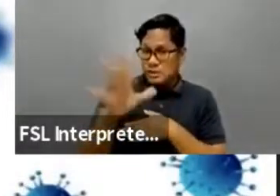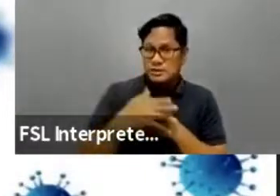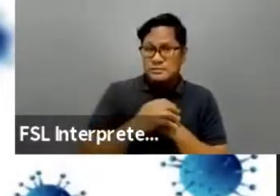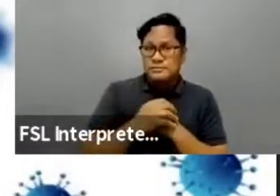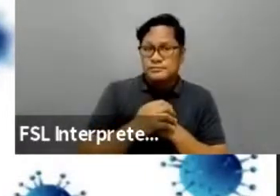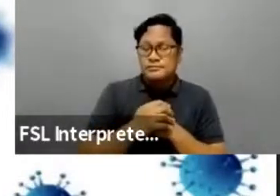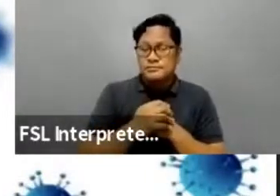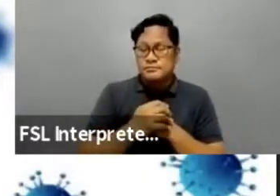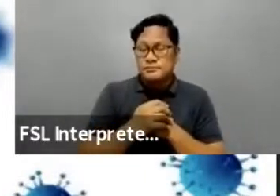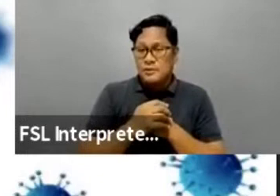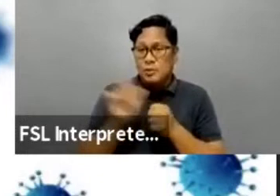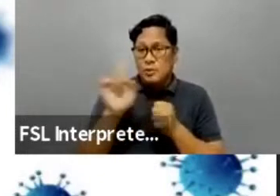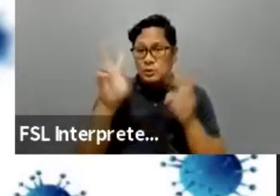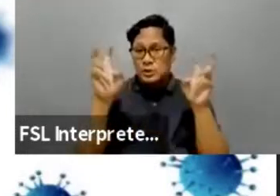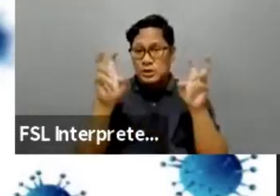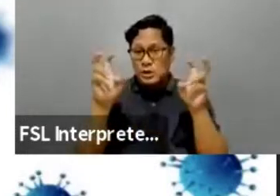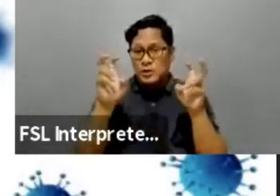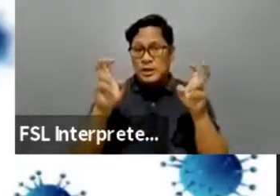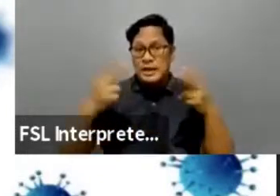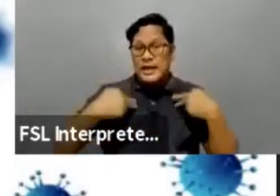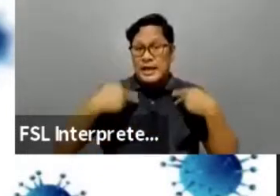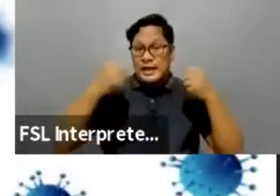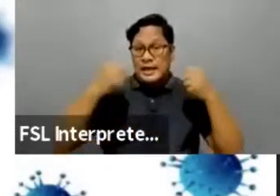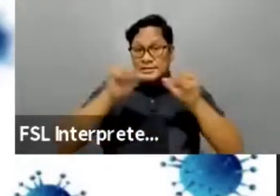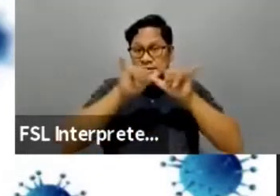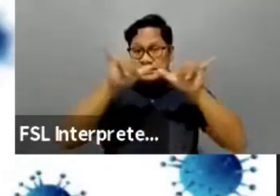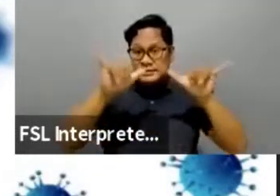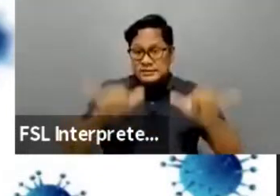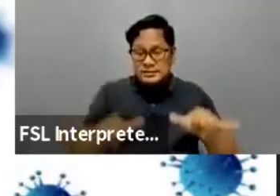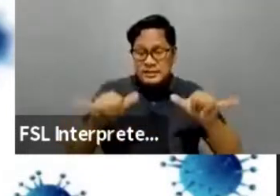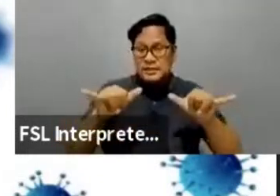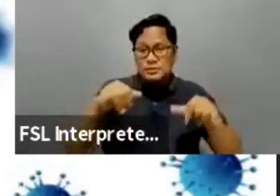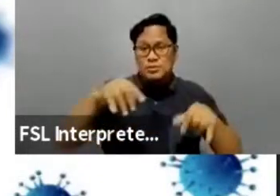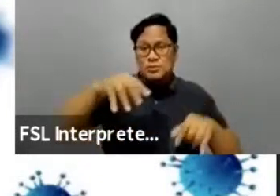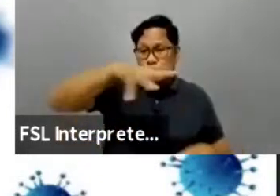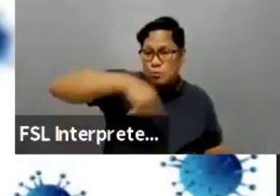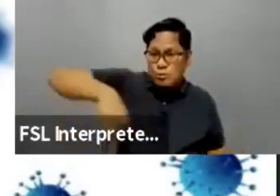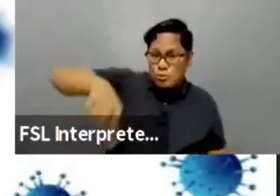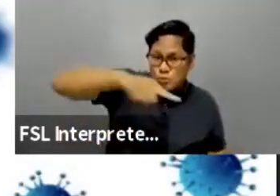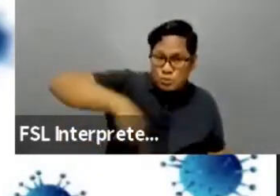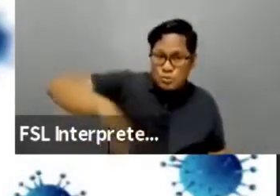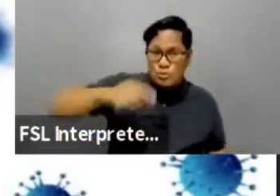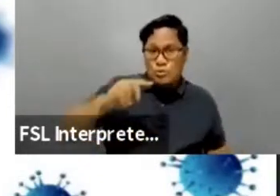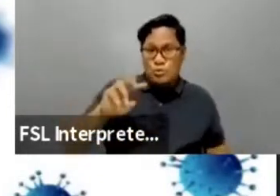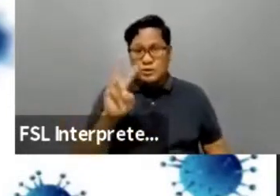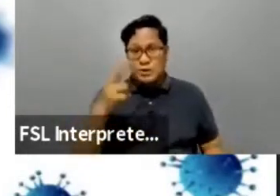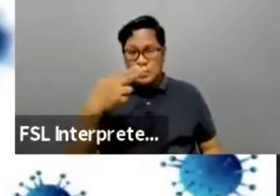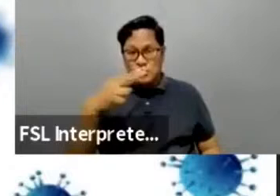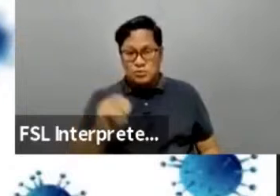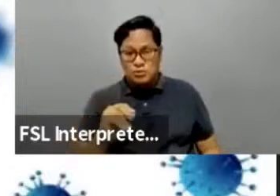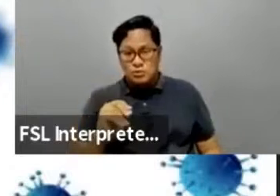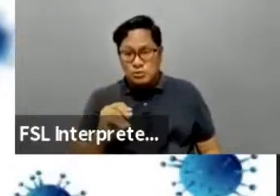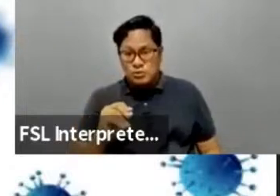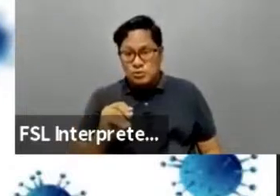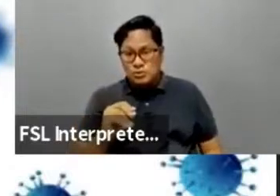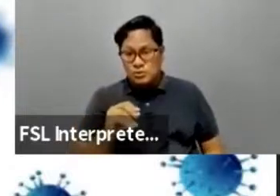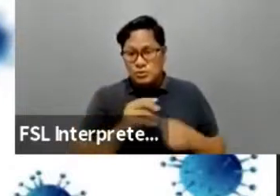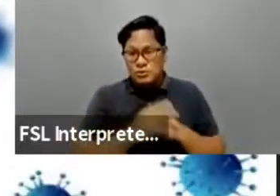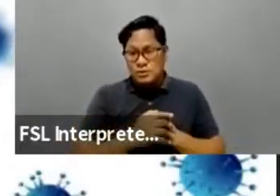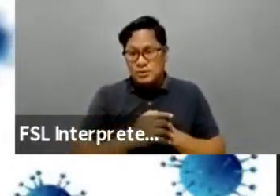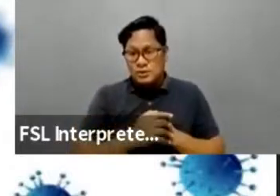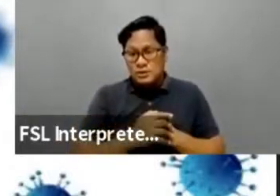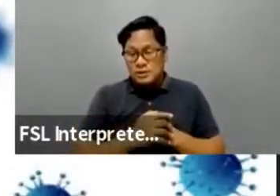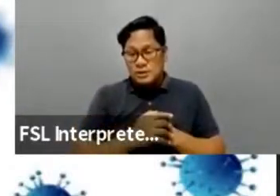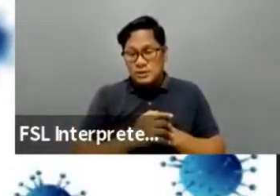sa tinatawag na Health Systems Framework ng World Health Organization, ang kauna-unahan